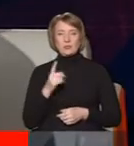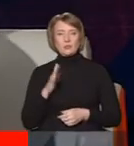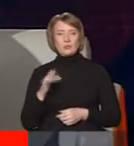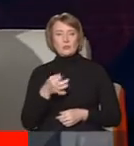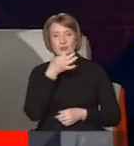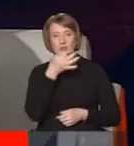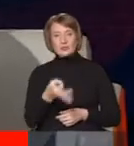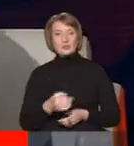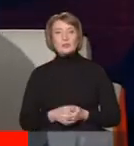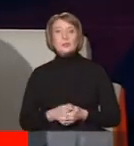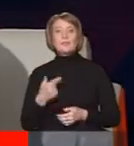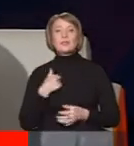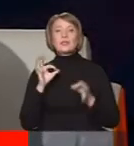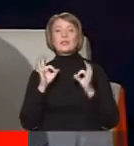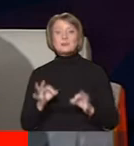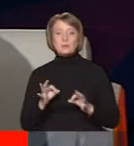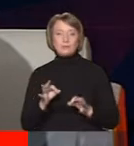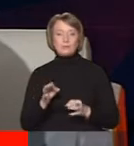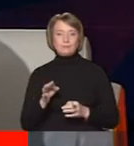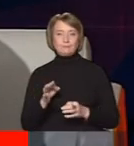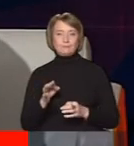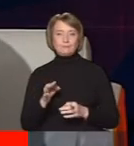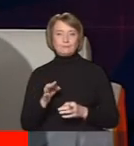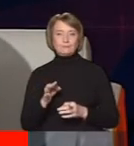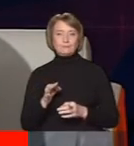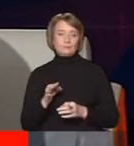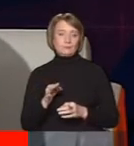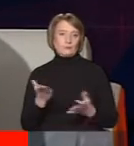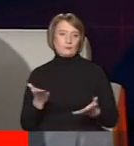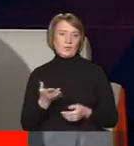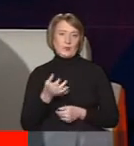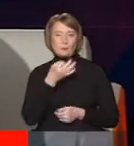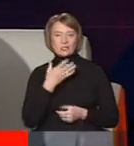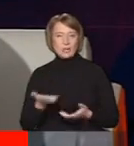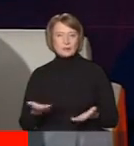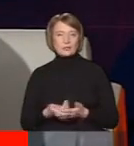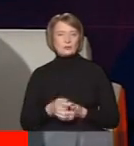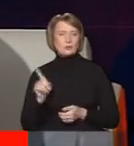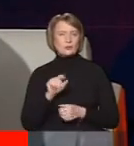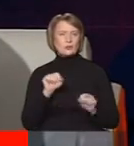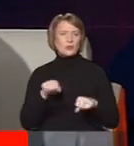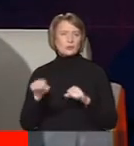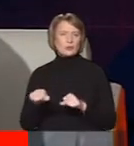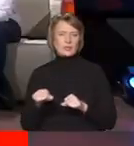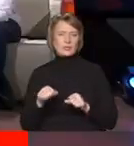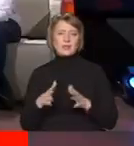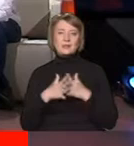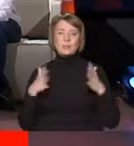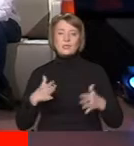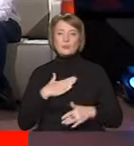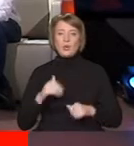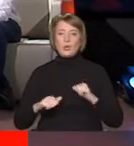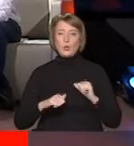ремарку таку зазначити. Я насправді пишаюся, що одним із, може навіть, знаєте, я так от нещодавно думав про це. Можливо, навіть це має більш така моя гордість,